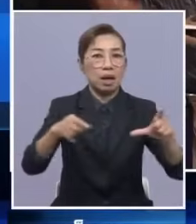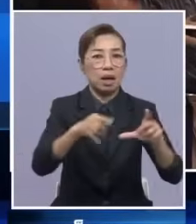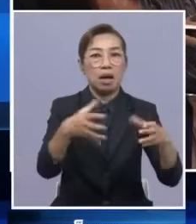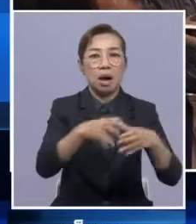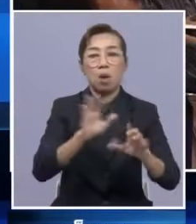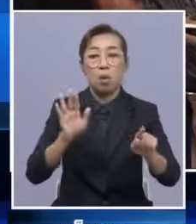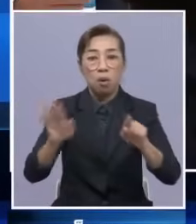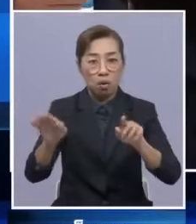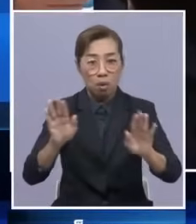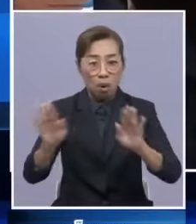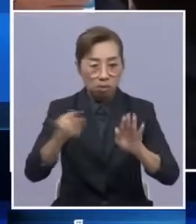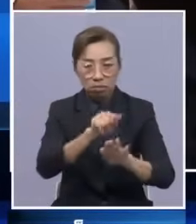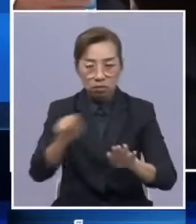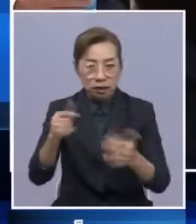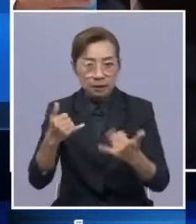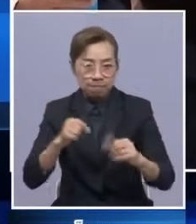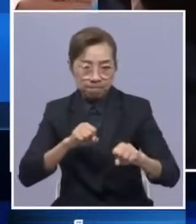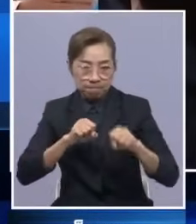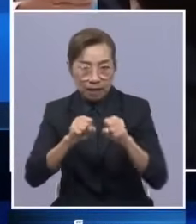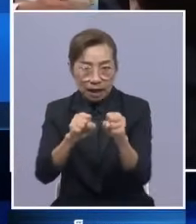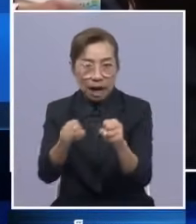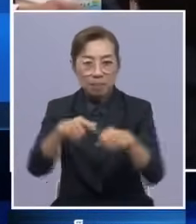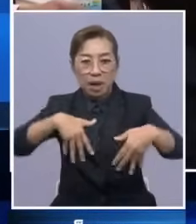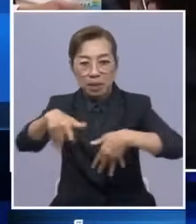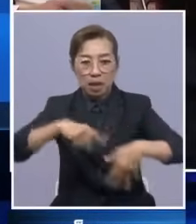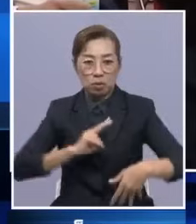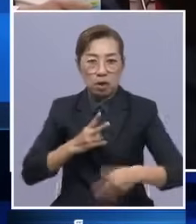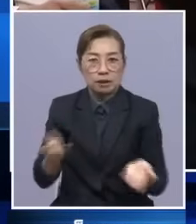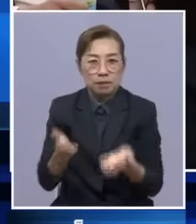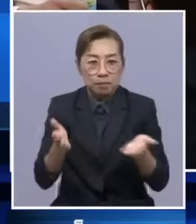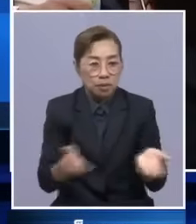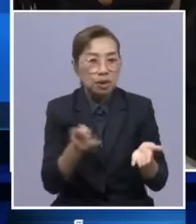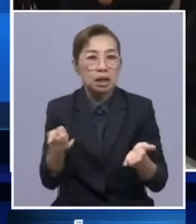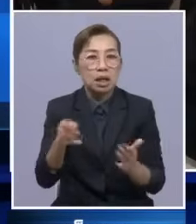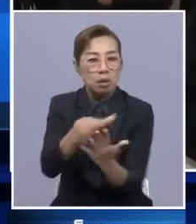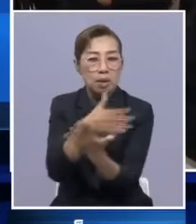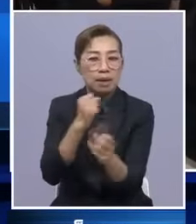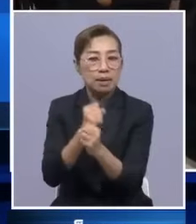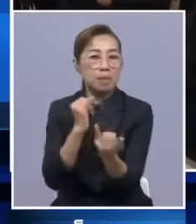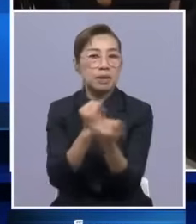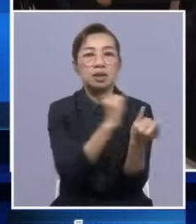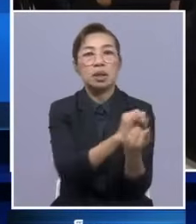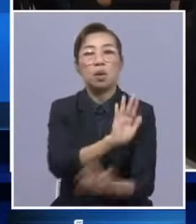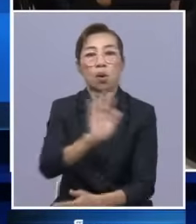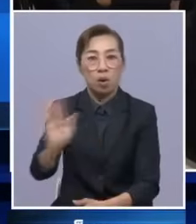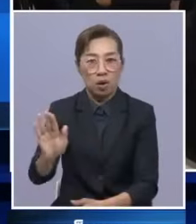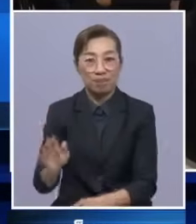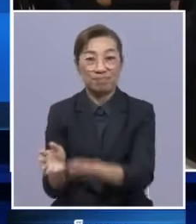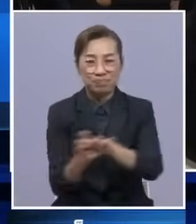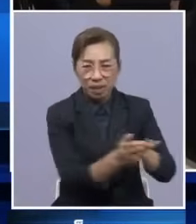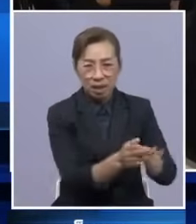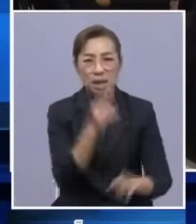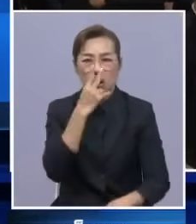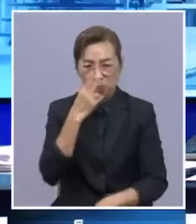กลที่ตอนนี้ต่างก็ช่วงชิงฐานคะแนนของตัวเองแล้วก็ดำเนินการตามสิ่งที่ตัวเองถนัดด้วยนะฮะเราตัดไปดูอีกหนึ่งเรื่